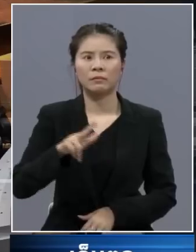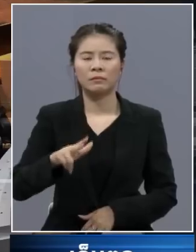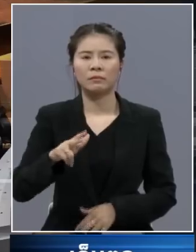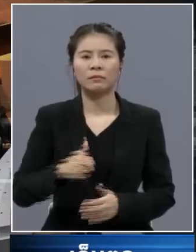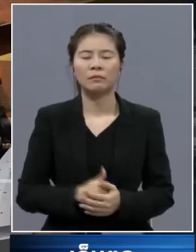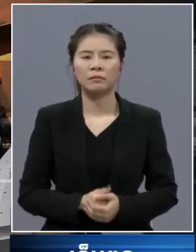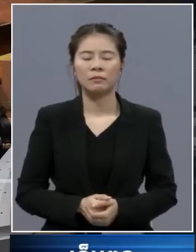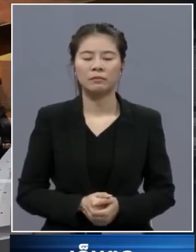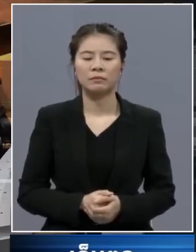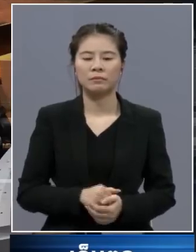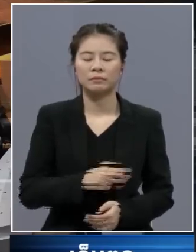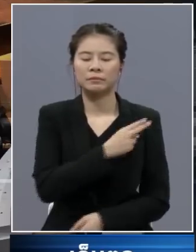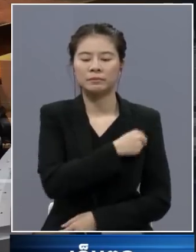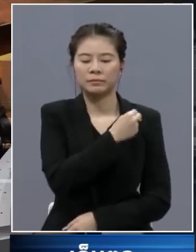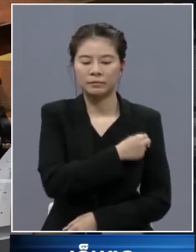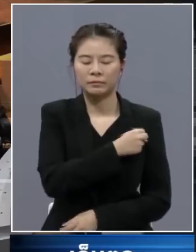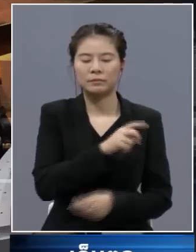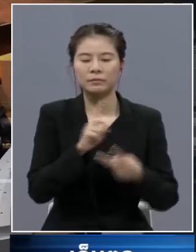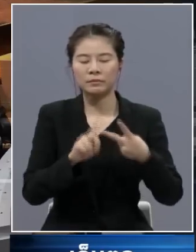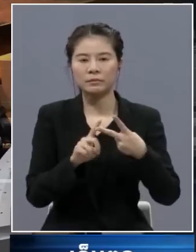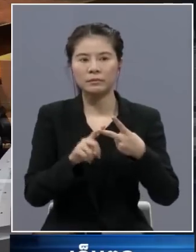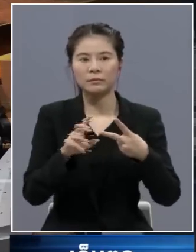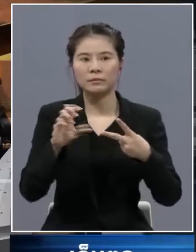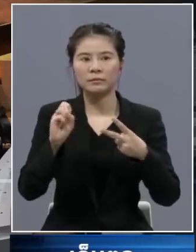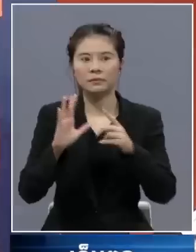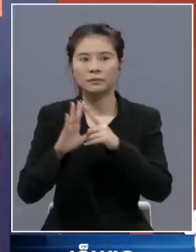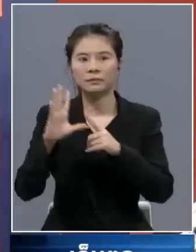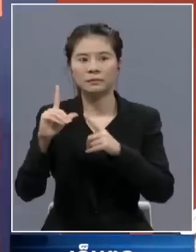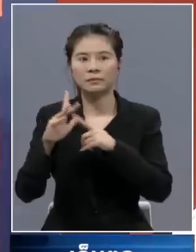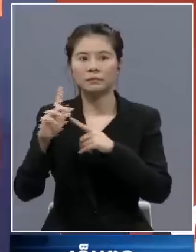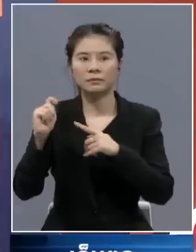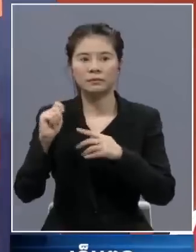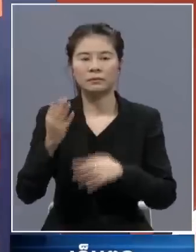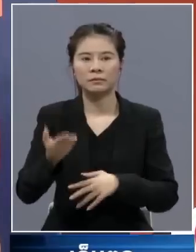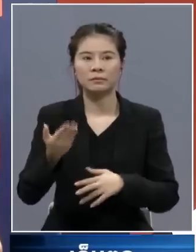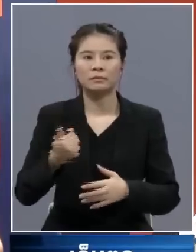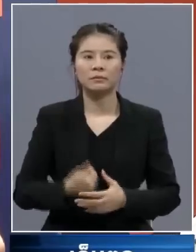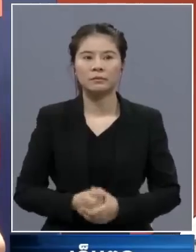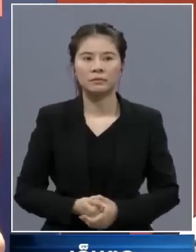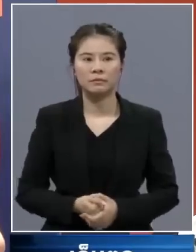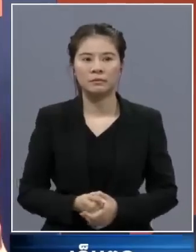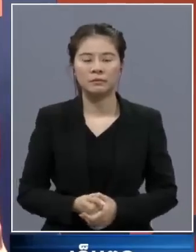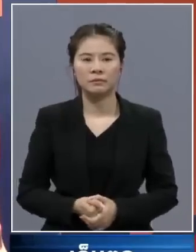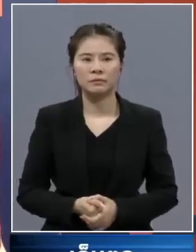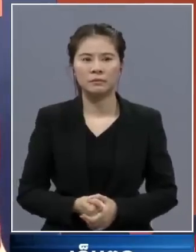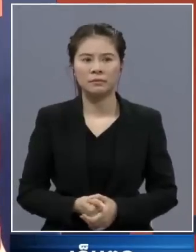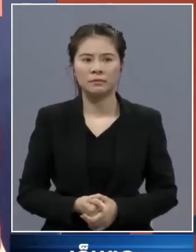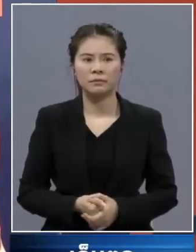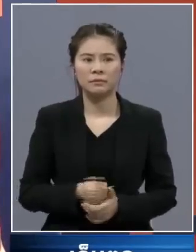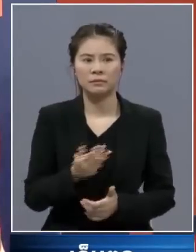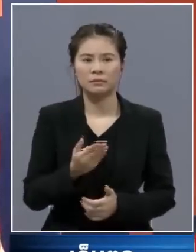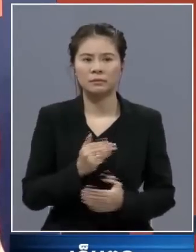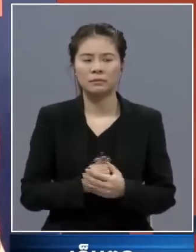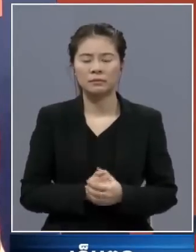ลน่านแล้วก็คุณสุชาติคราวนี้ไปดูการเต็งของก้าวไกลกันบ้างนะฮะเขาเก่งว่าคุณรังสิมันโรมไหมน